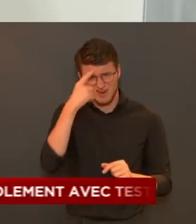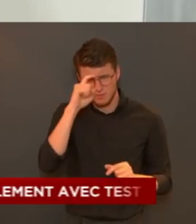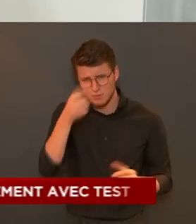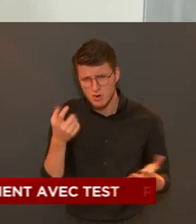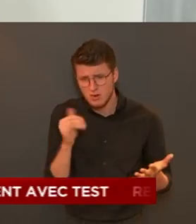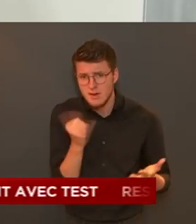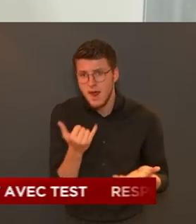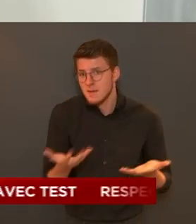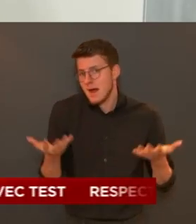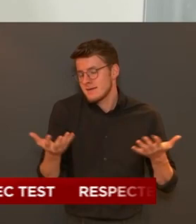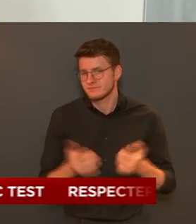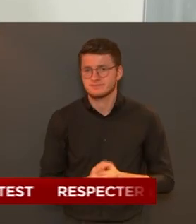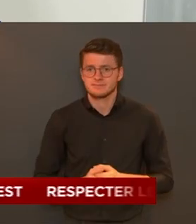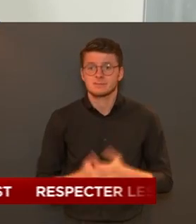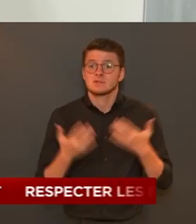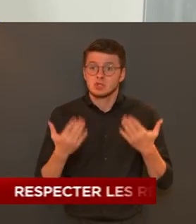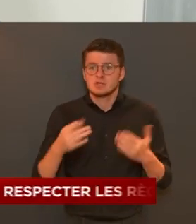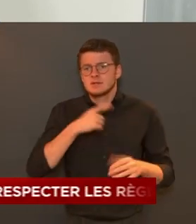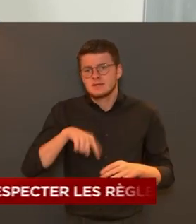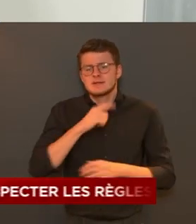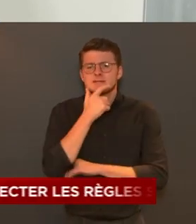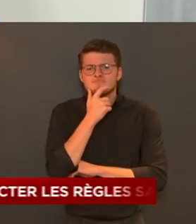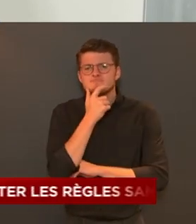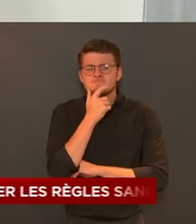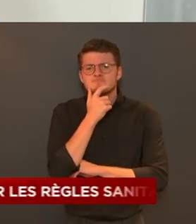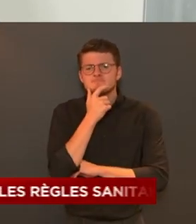difficile. Mais nous avons dit